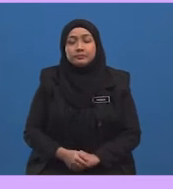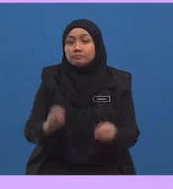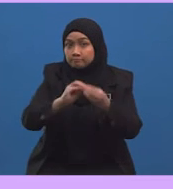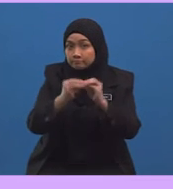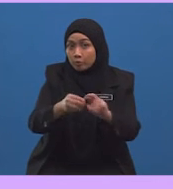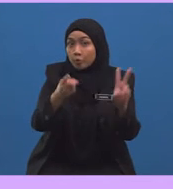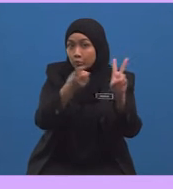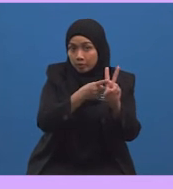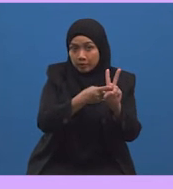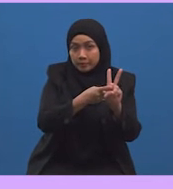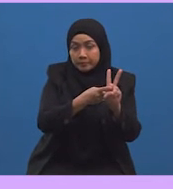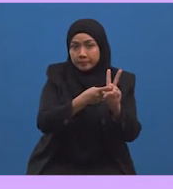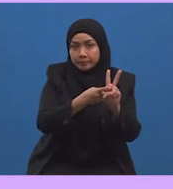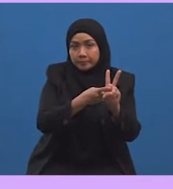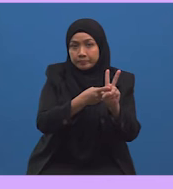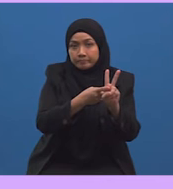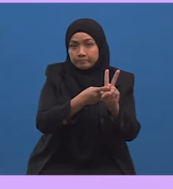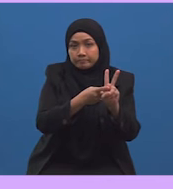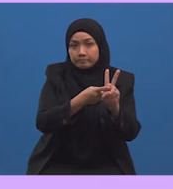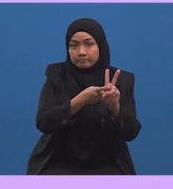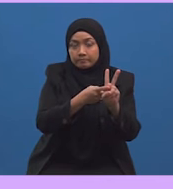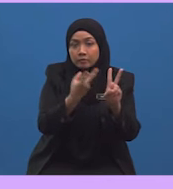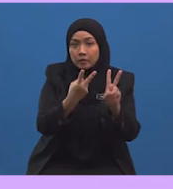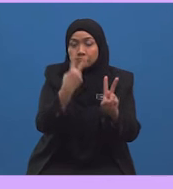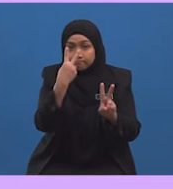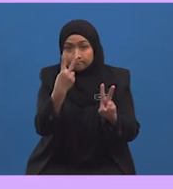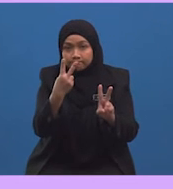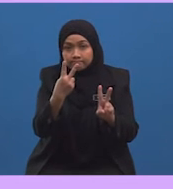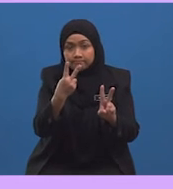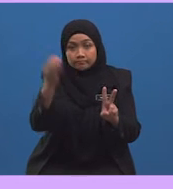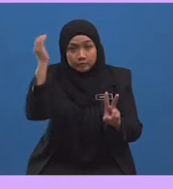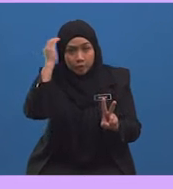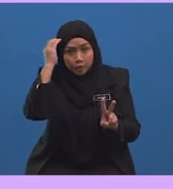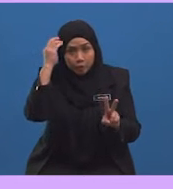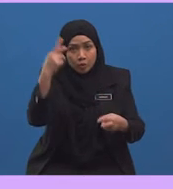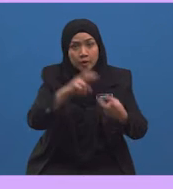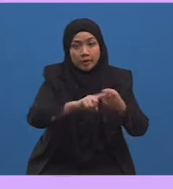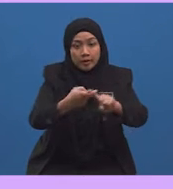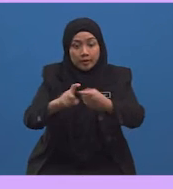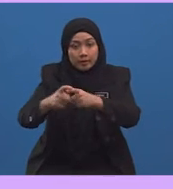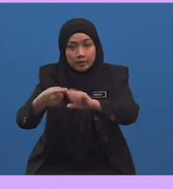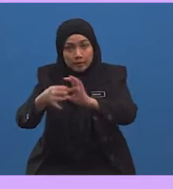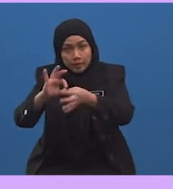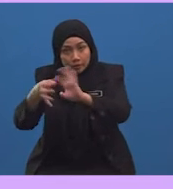Kedua, menginterpretasi rantai makanan dan siratan makanan.